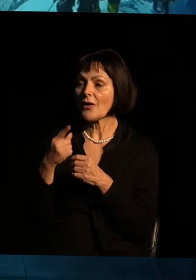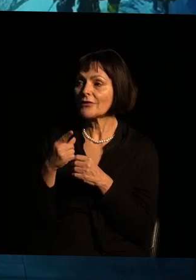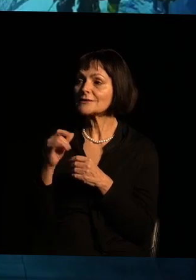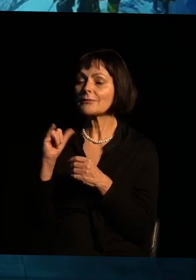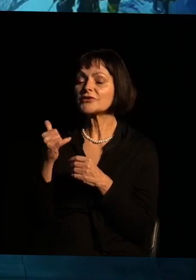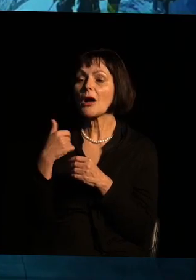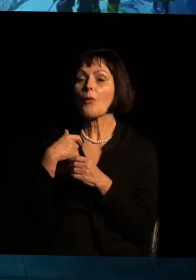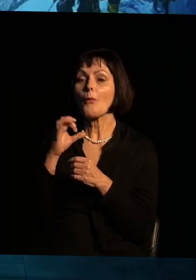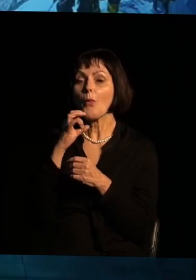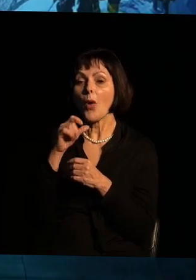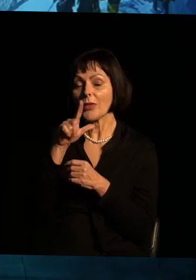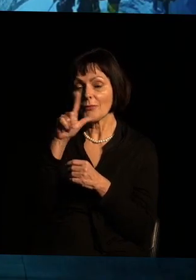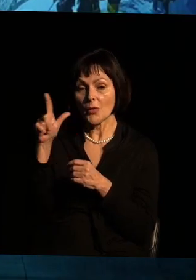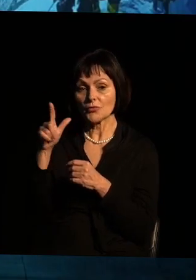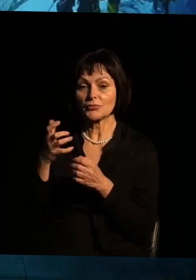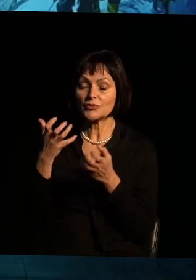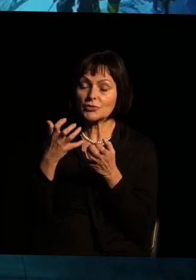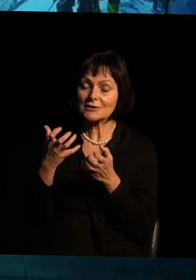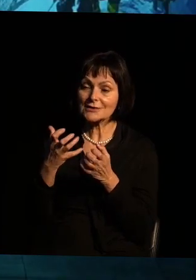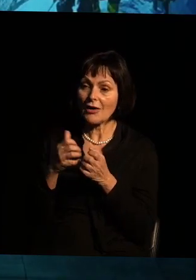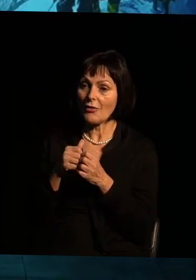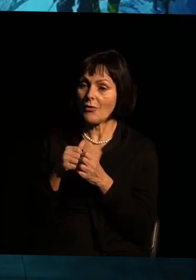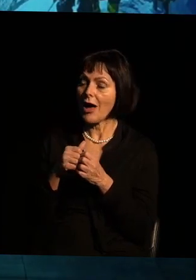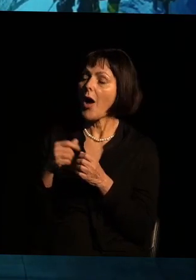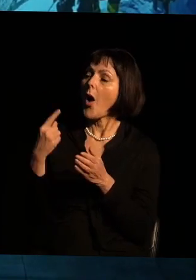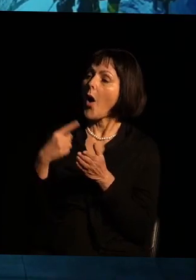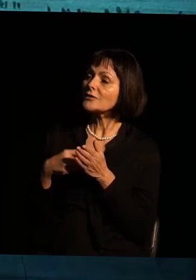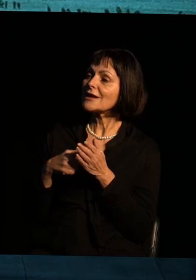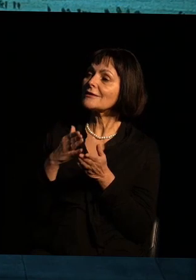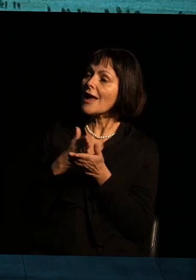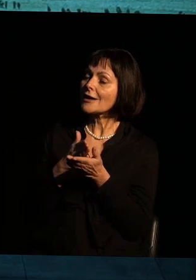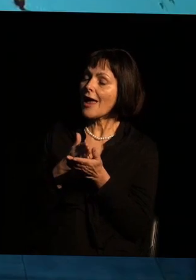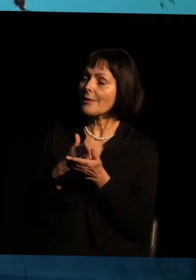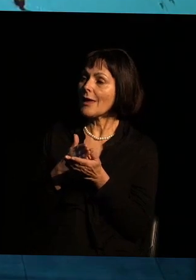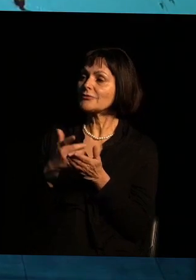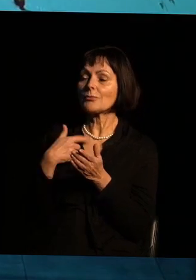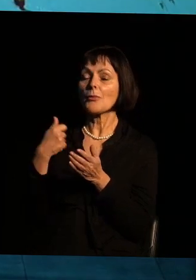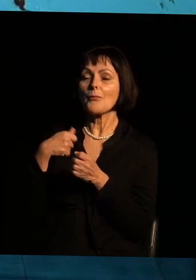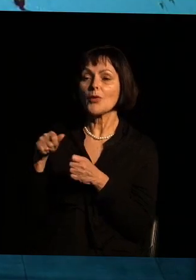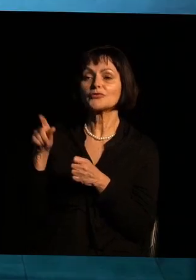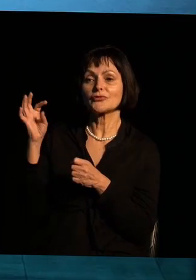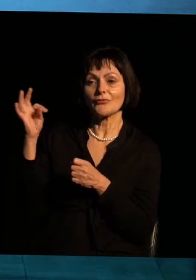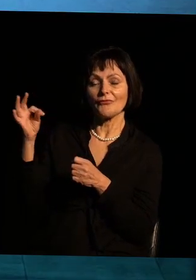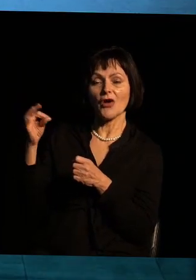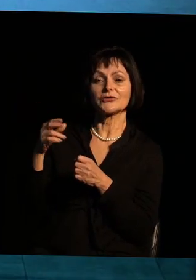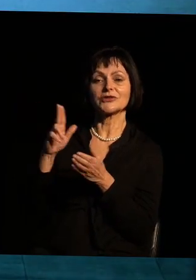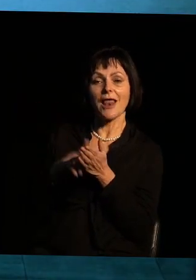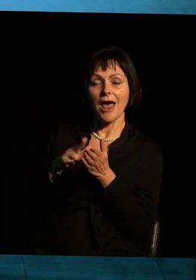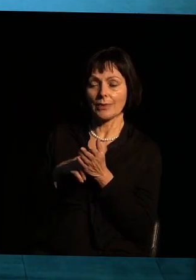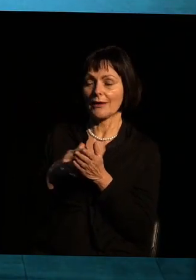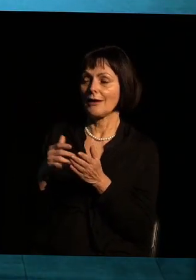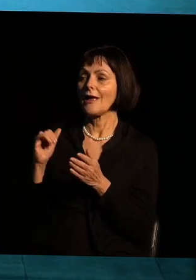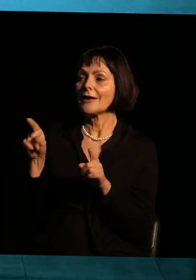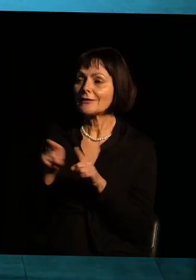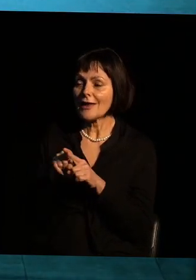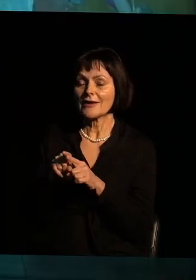jakbyś chciał młodym ludziom, którzy chcą taką swoją ostatnią radę, którzy chcieli pójść w twoimi śladami i